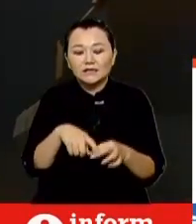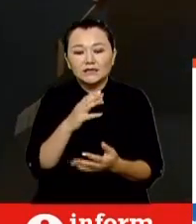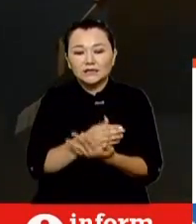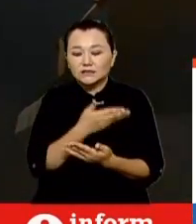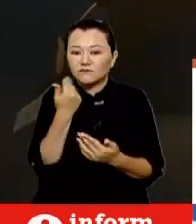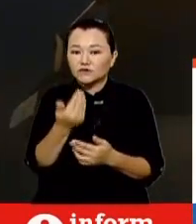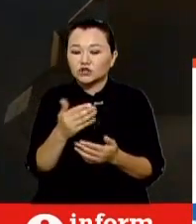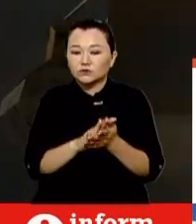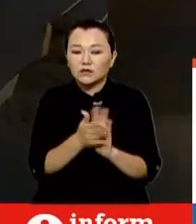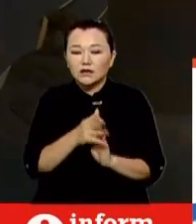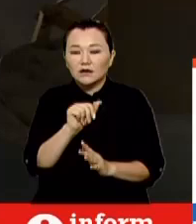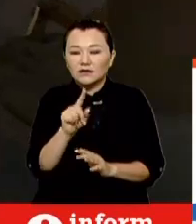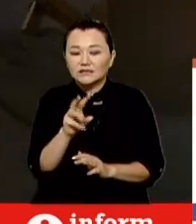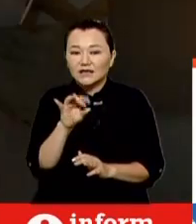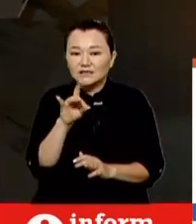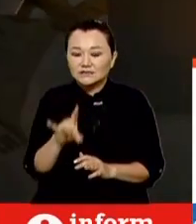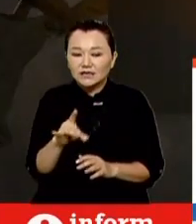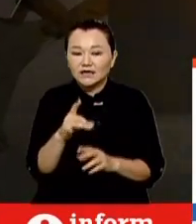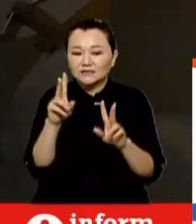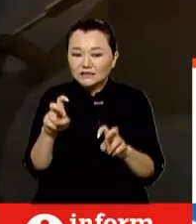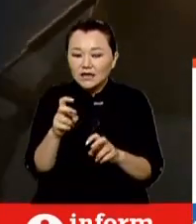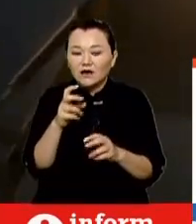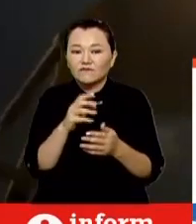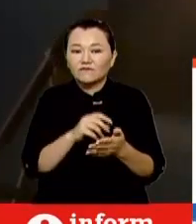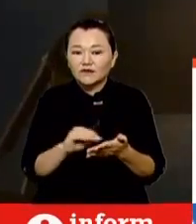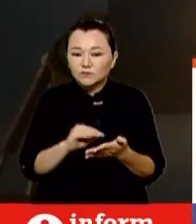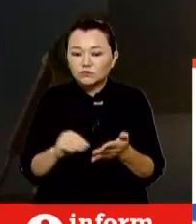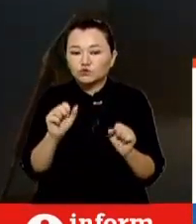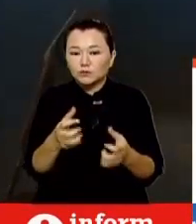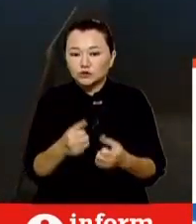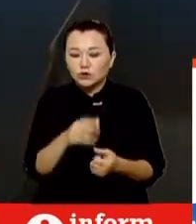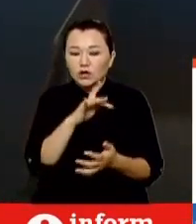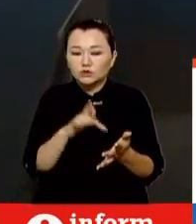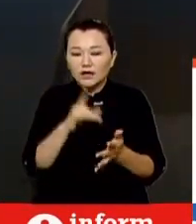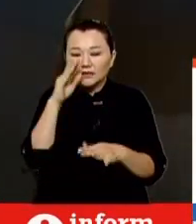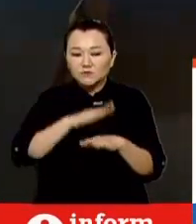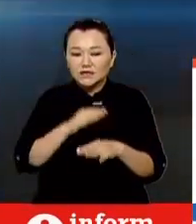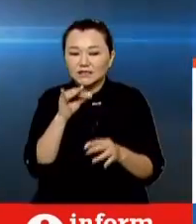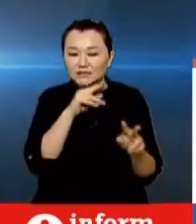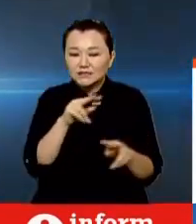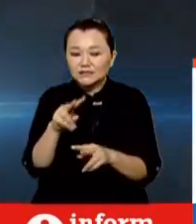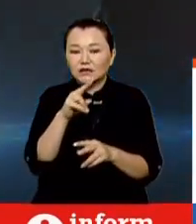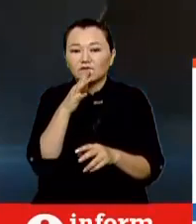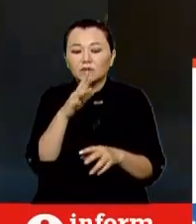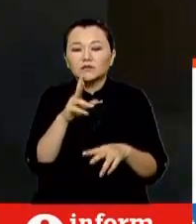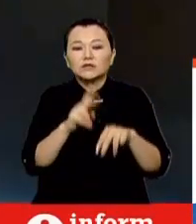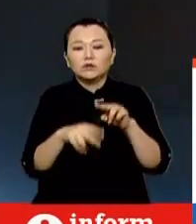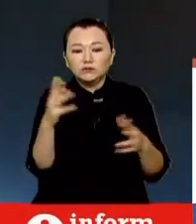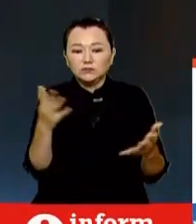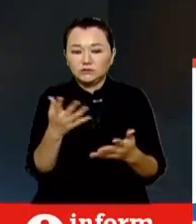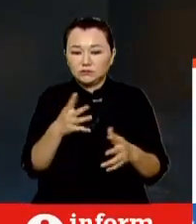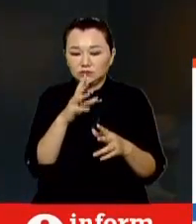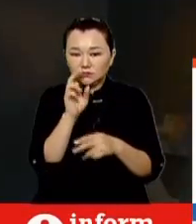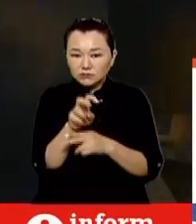ваш договор в Казреестре. Выписку из базы данных можно получить в городской администрации. И следить за ходом строительства жилого комплекса.